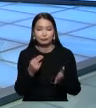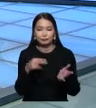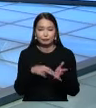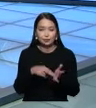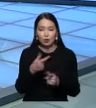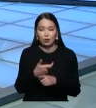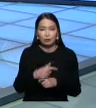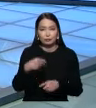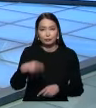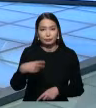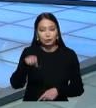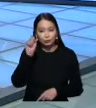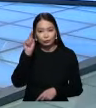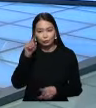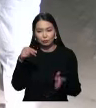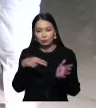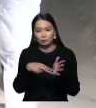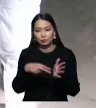Дана Ермак изучала вопрос.